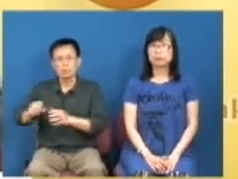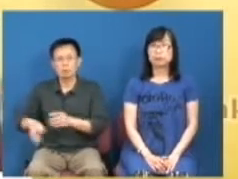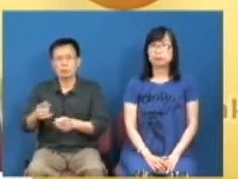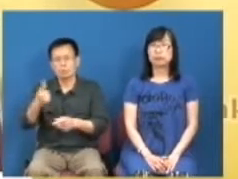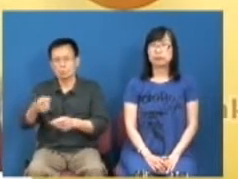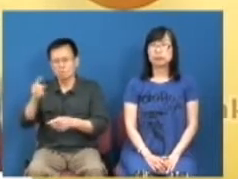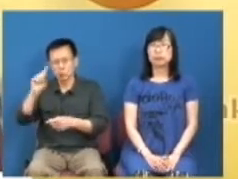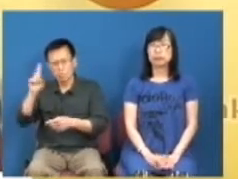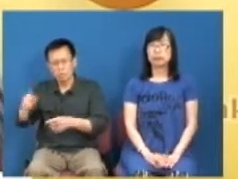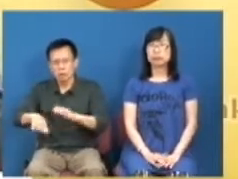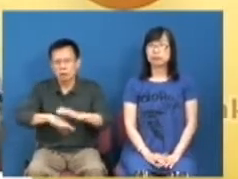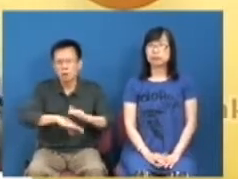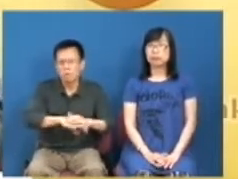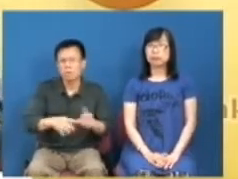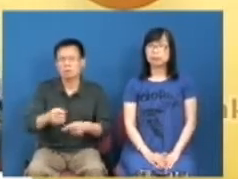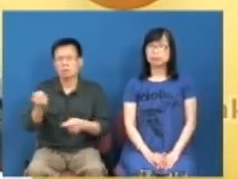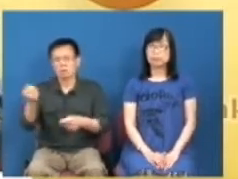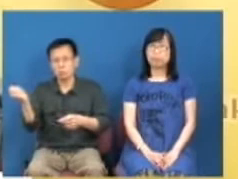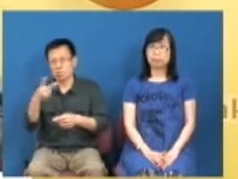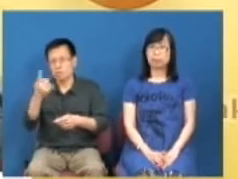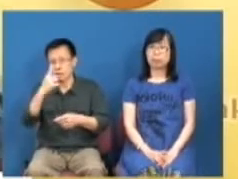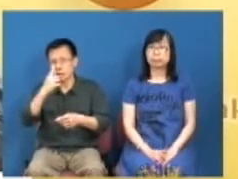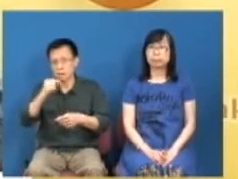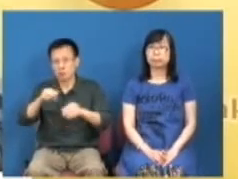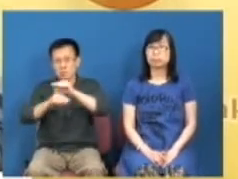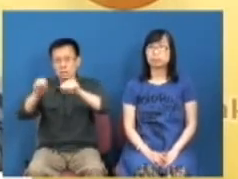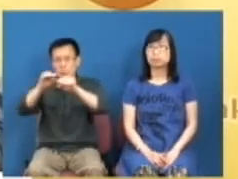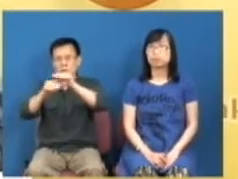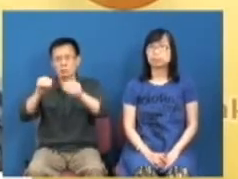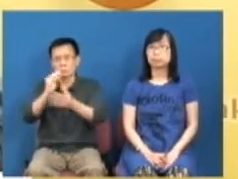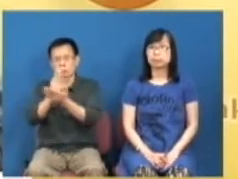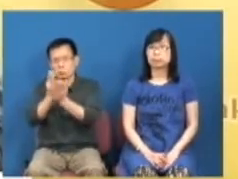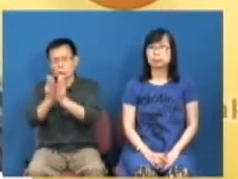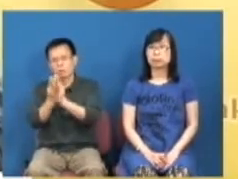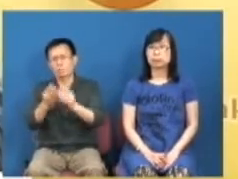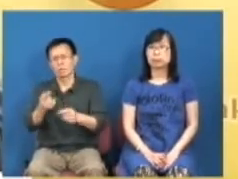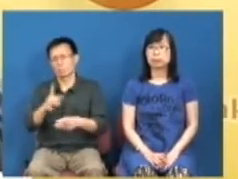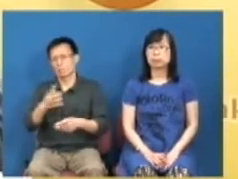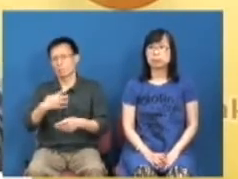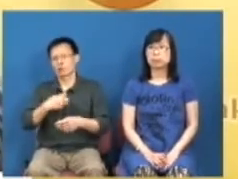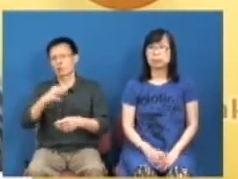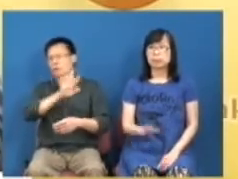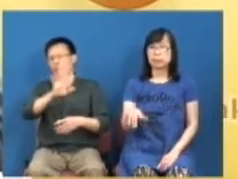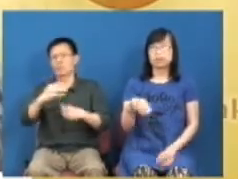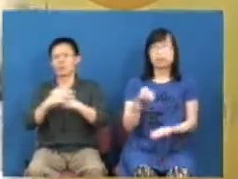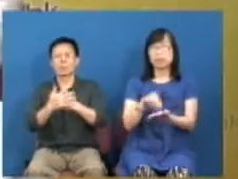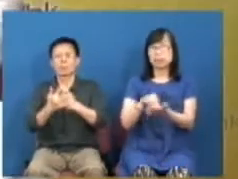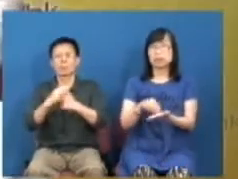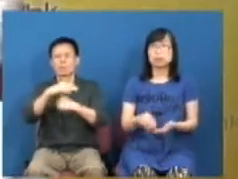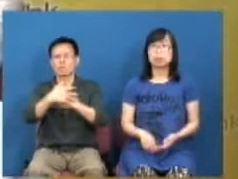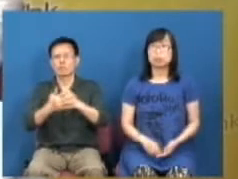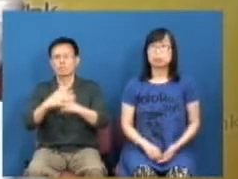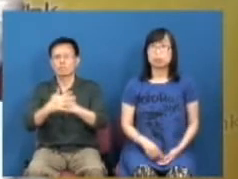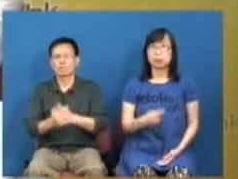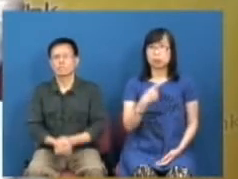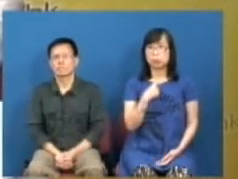又要揾地去搬，咁然之後你又再攞翻啲新嘅建材去做，即係唔見得好環保咯。咁樣就 呢個必然啦。所以